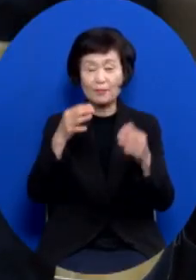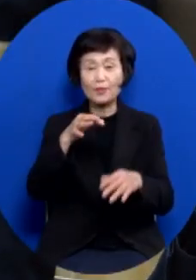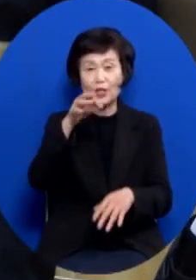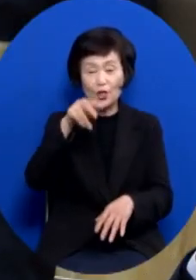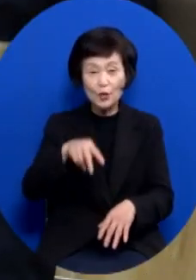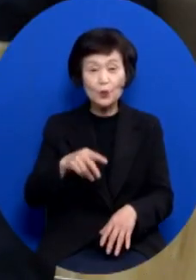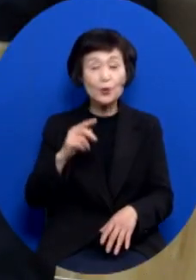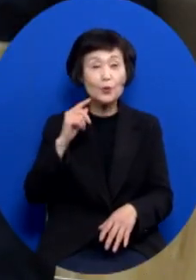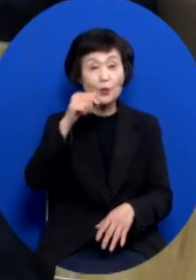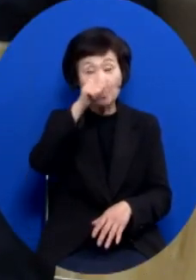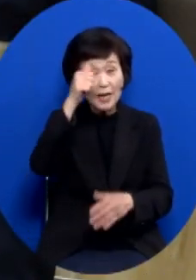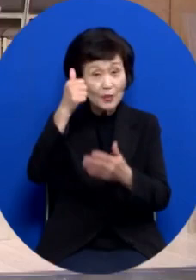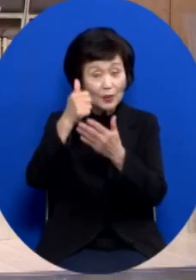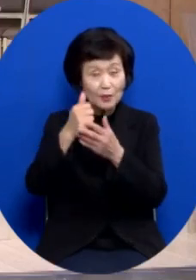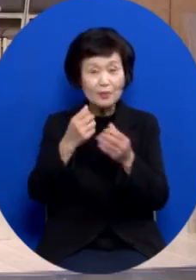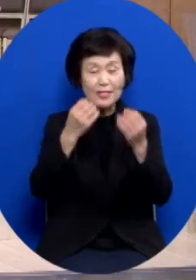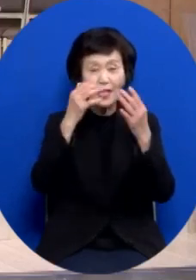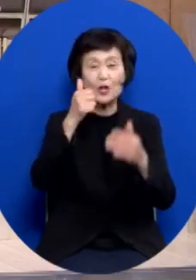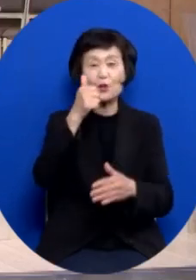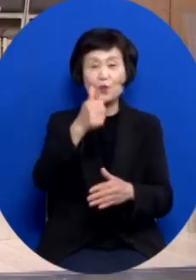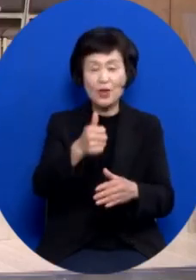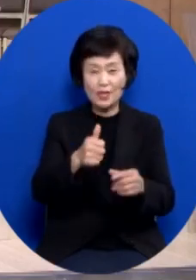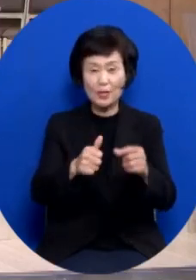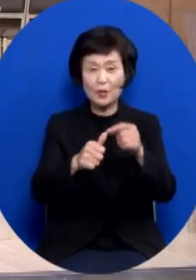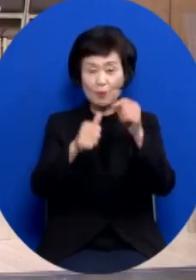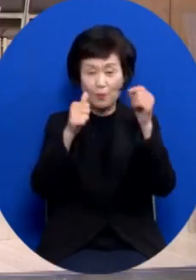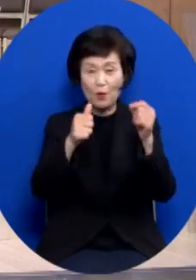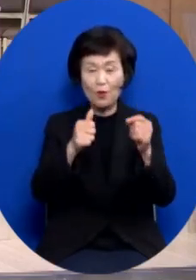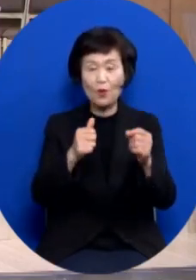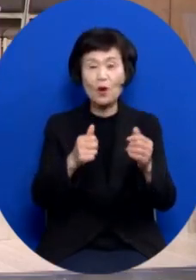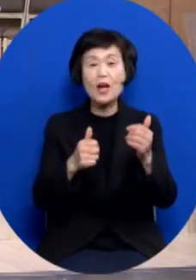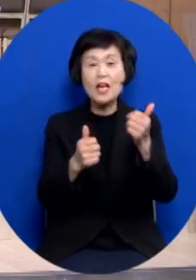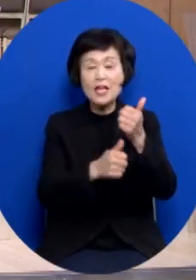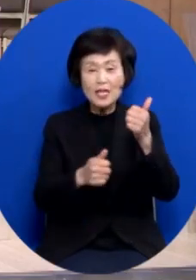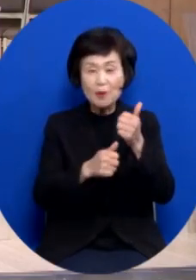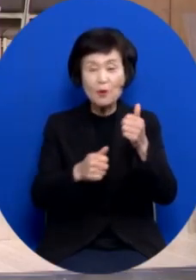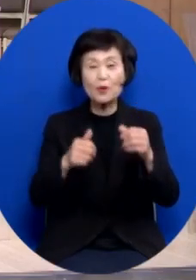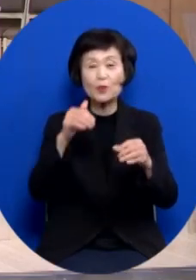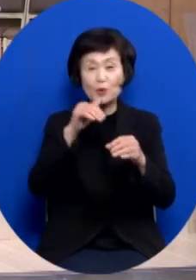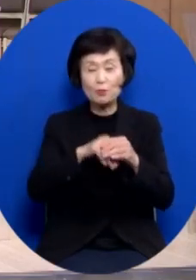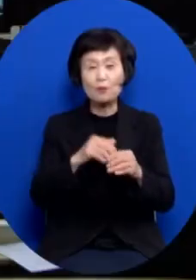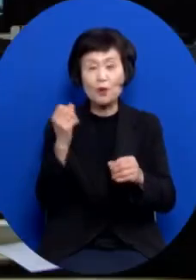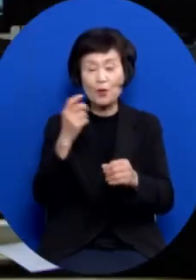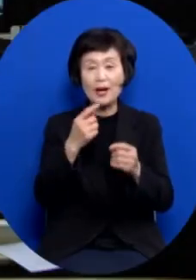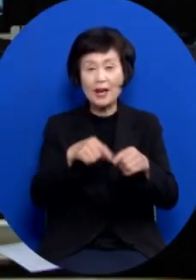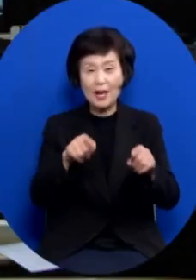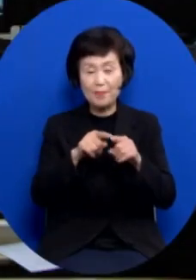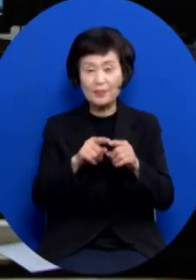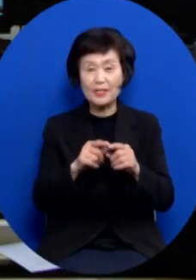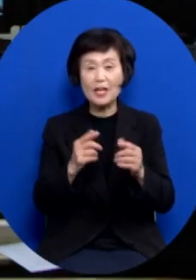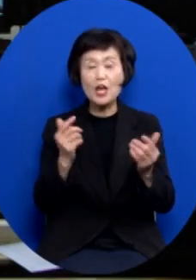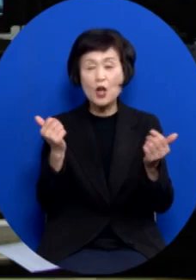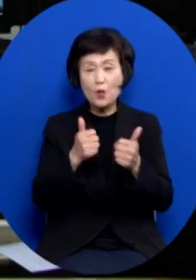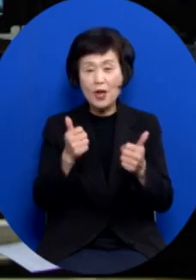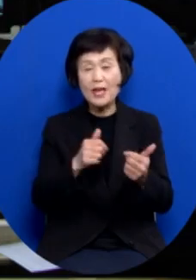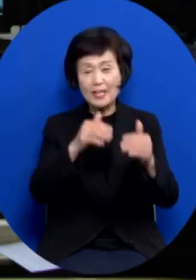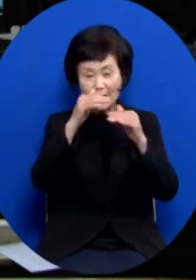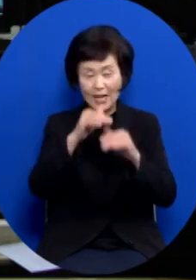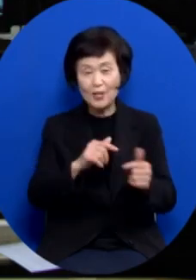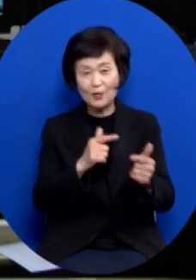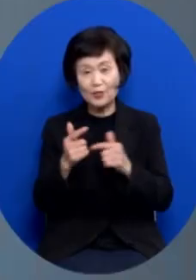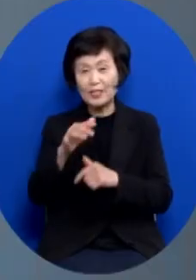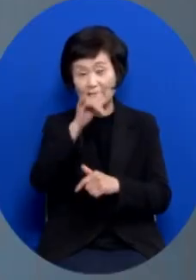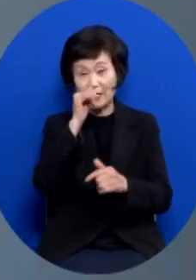장로를 신임회장에 선임하는 등 임원 개선과 회무 처리를 진행했습니다. 전주 북문교회 송정원 목사는